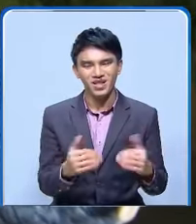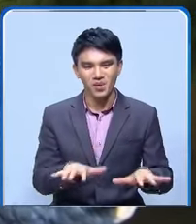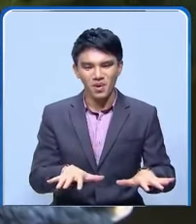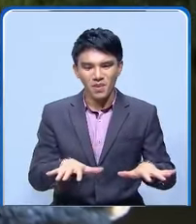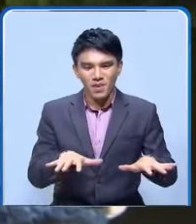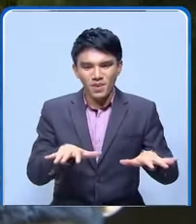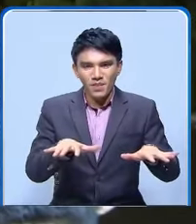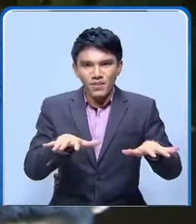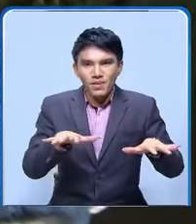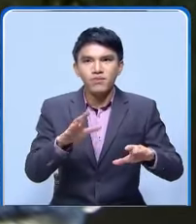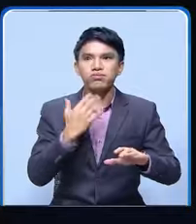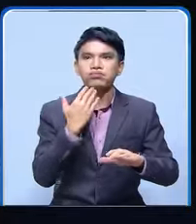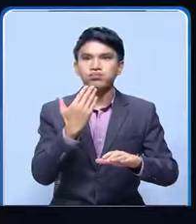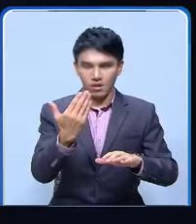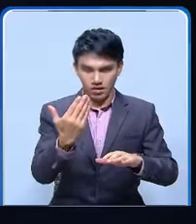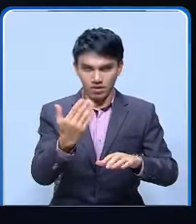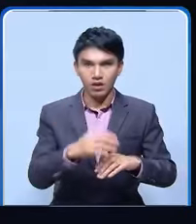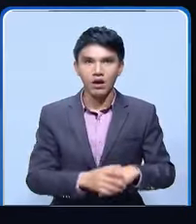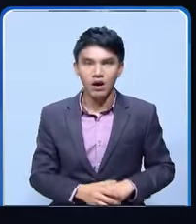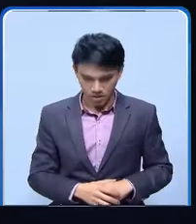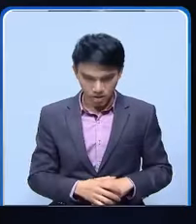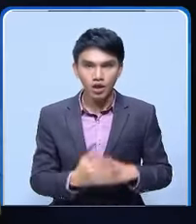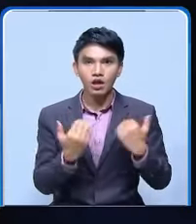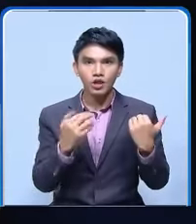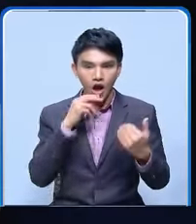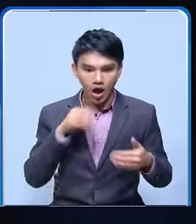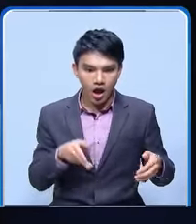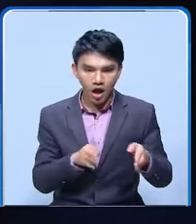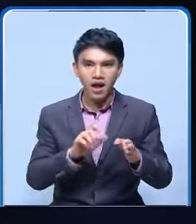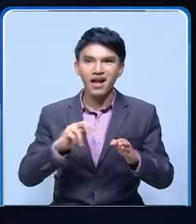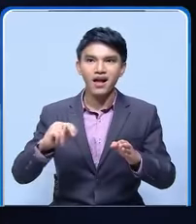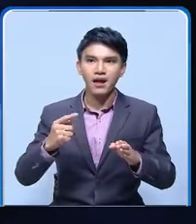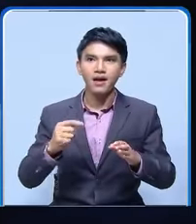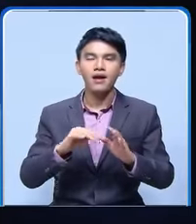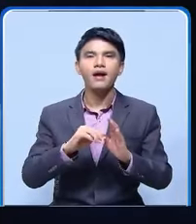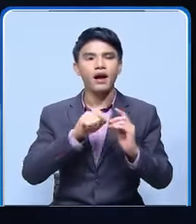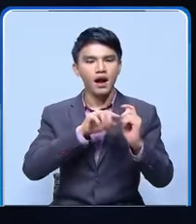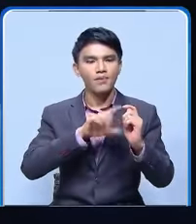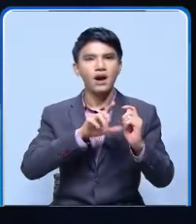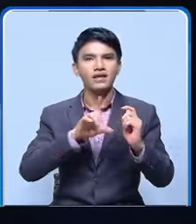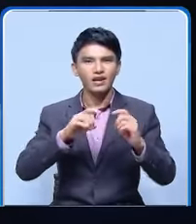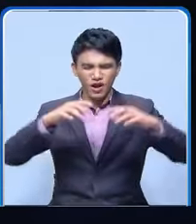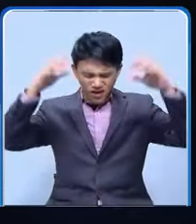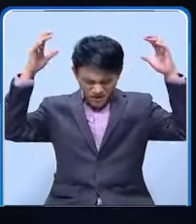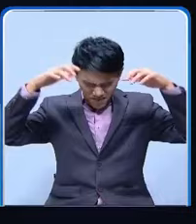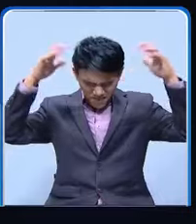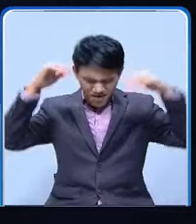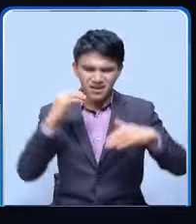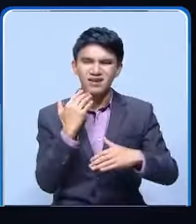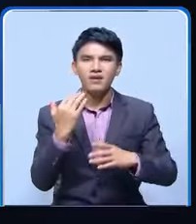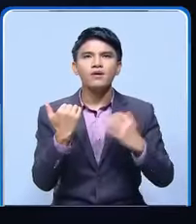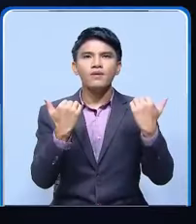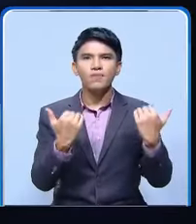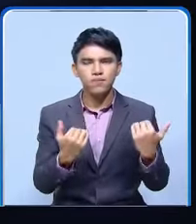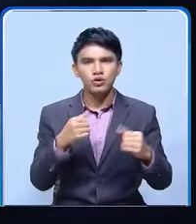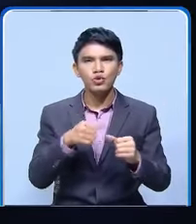ก็ยังมีข้อมูลว่าตอนนี้น้ำปิงกำลังไหลจากที่เชียงดาวมาฝนก็ไม่หยุดเลยครับก็เลยบอกแม่ว่าไม่คว